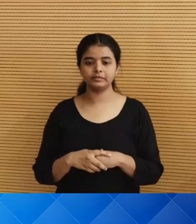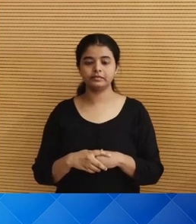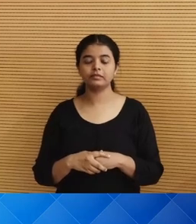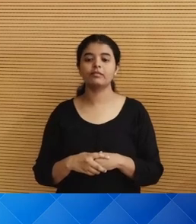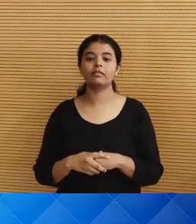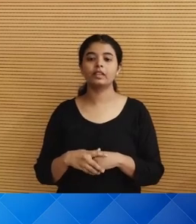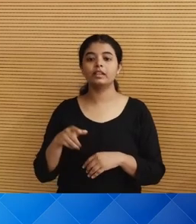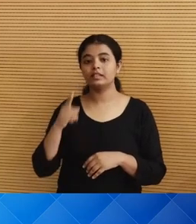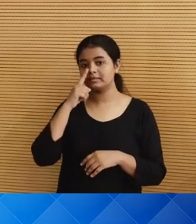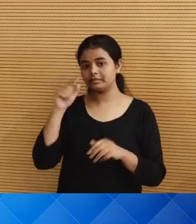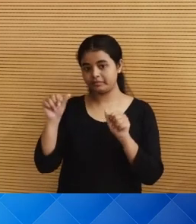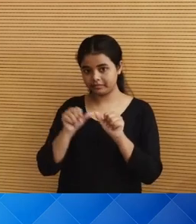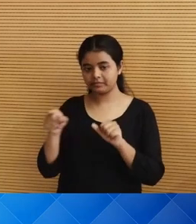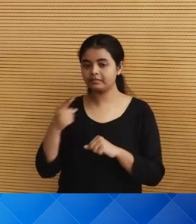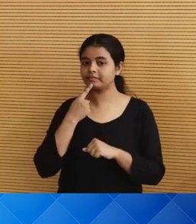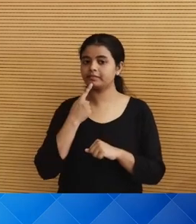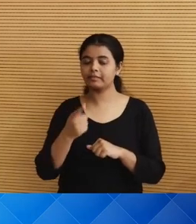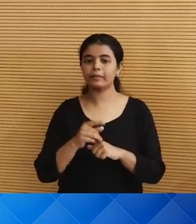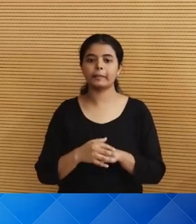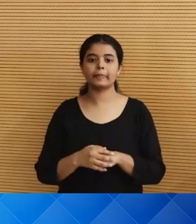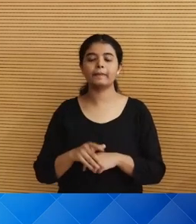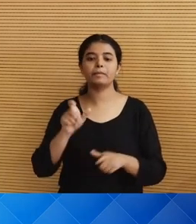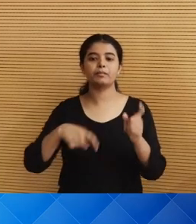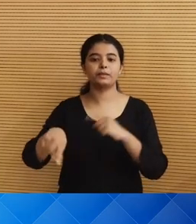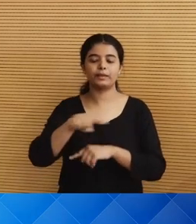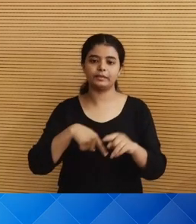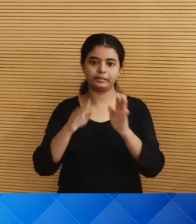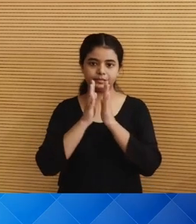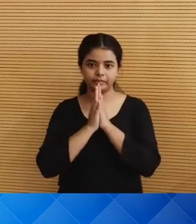आप सबको इस शुभ अवसर पर मेरा नमस्कार।